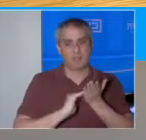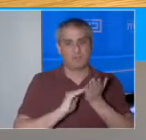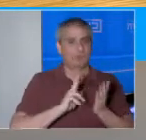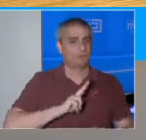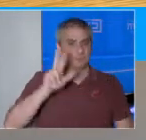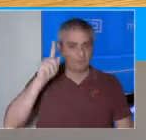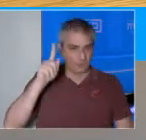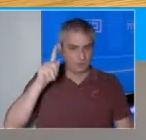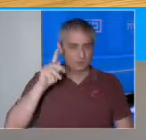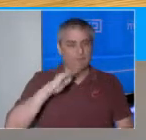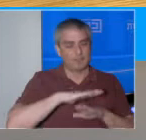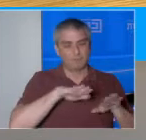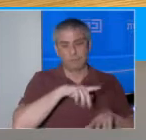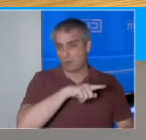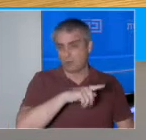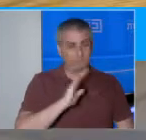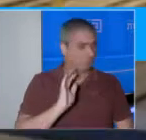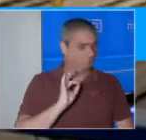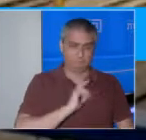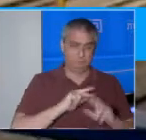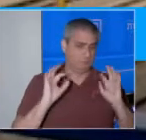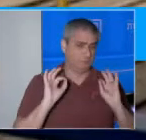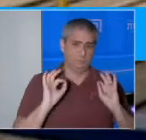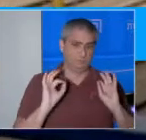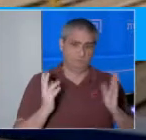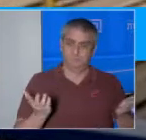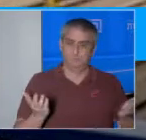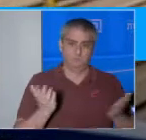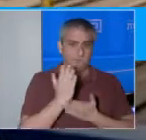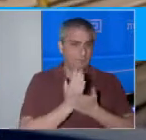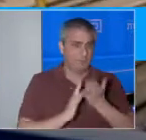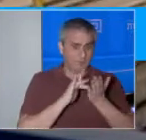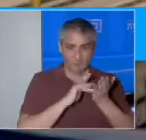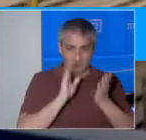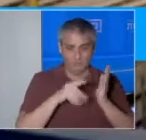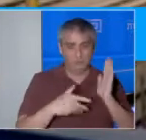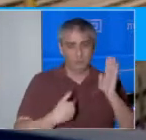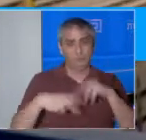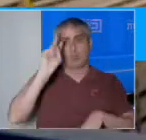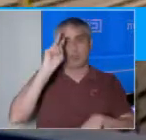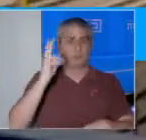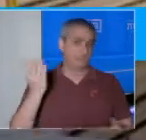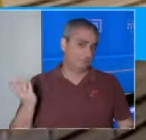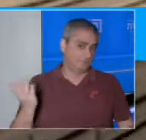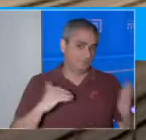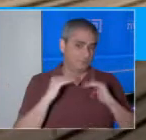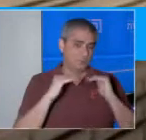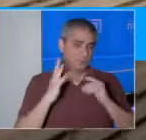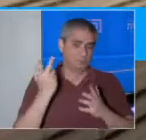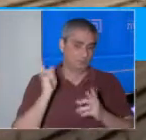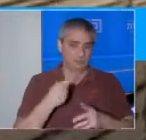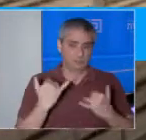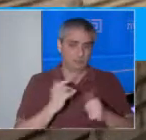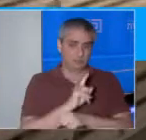בצפון הארץ ובמישור החוף, אנחנו ממש בסדר, חלק מהמקומות אפילו כמויות הגשם ממעל הממוצע ממה שצריך להיות